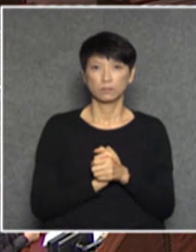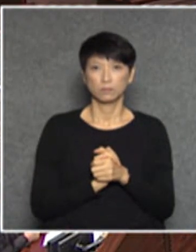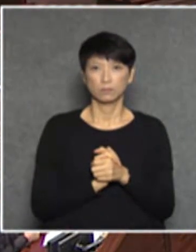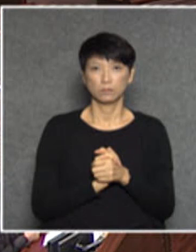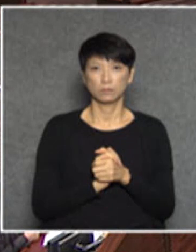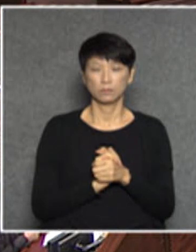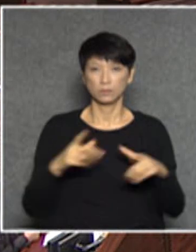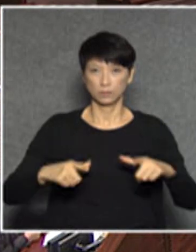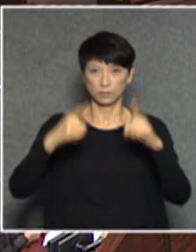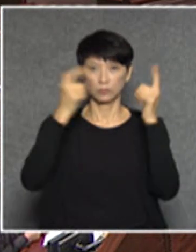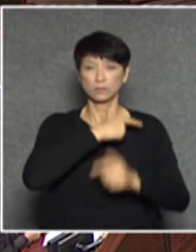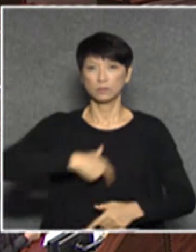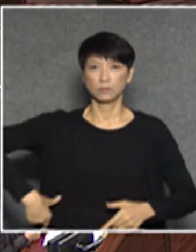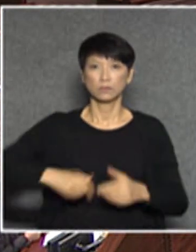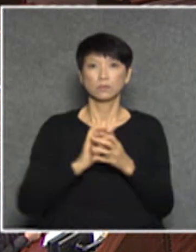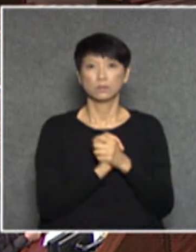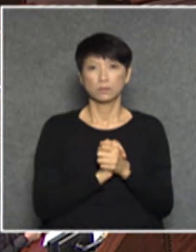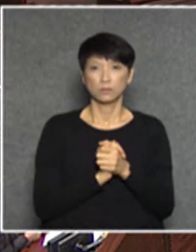林健鋒議員，